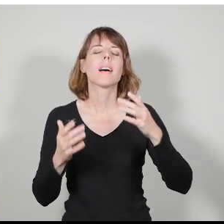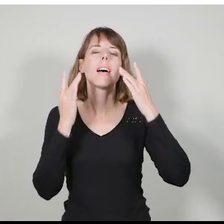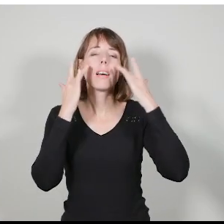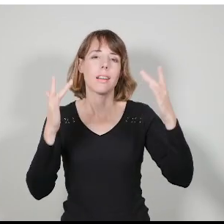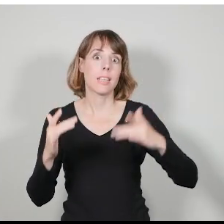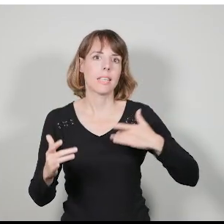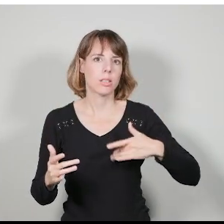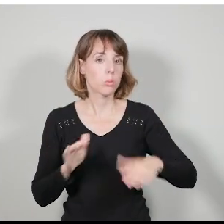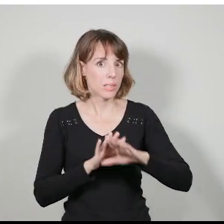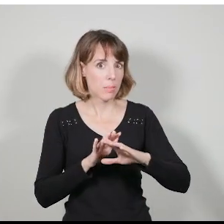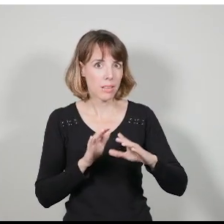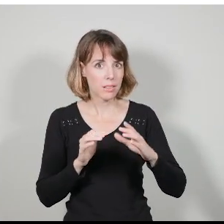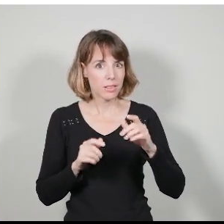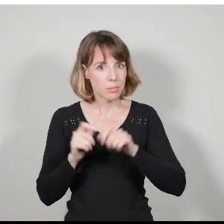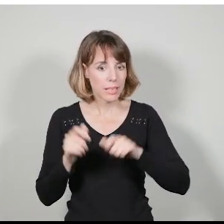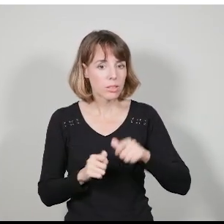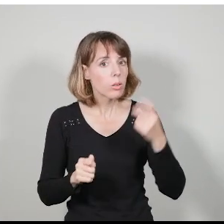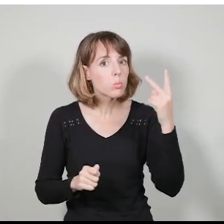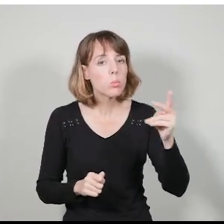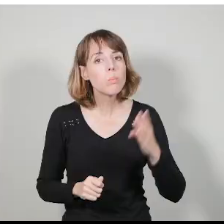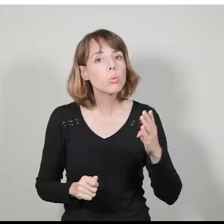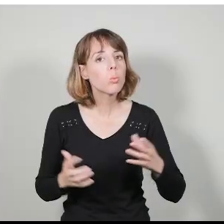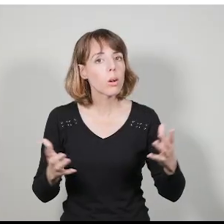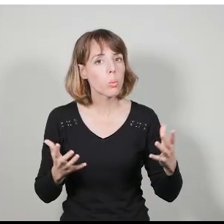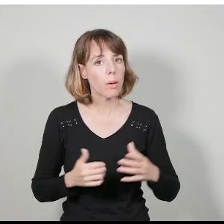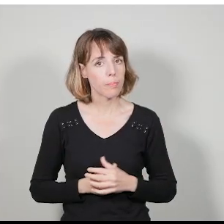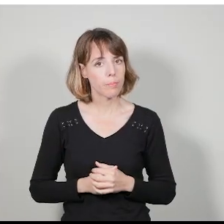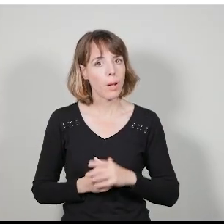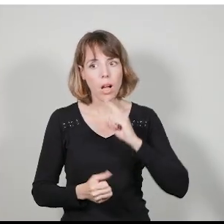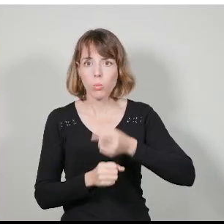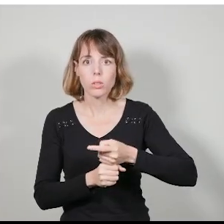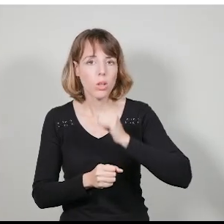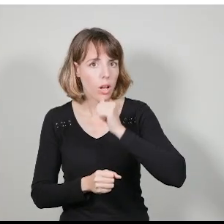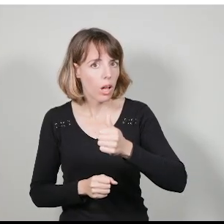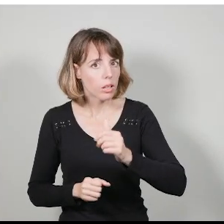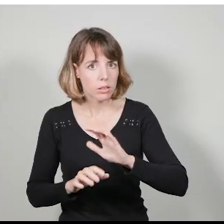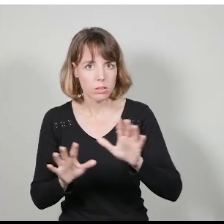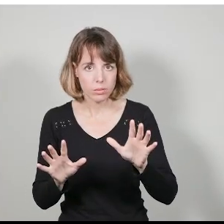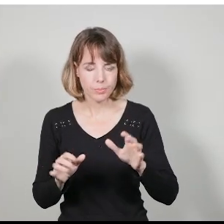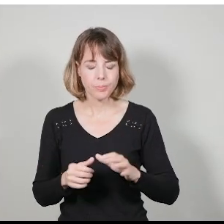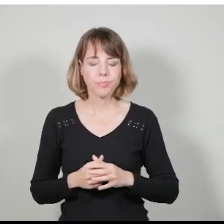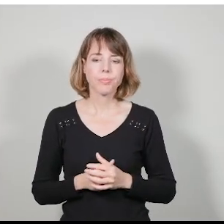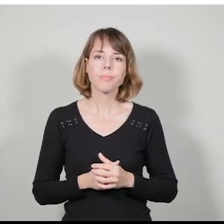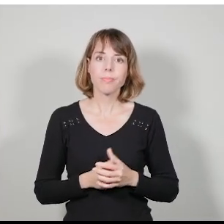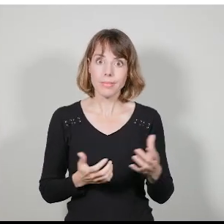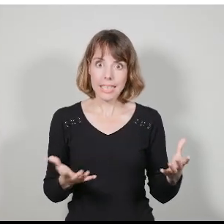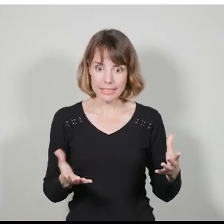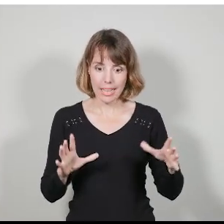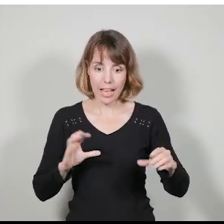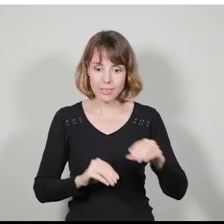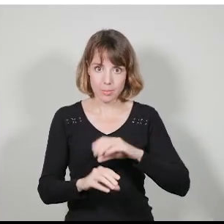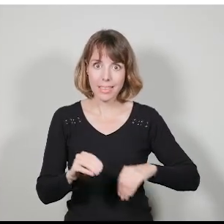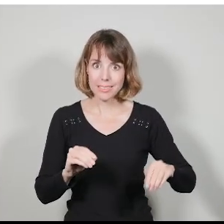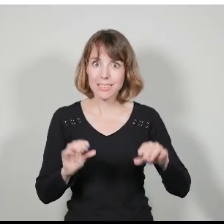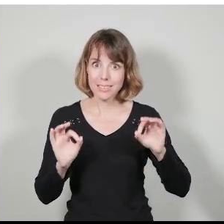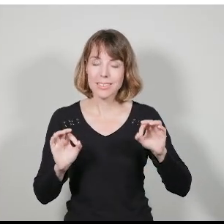des personnes, ce n'est pas l'offre qui s'impose à, et qu'il y a un vrai lieu, un espace, d'ailleurs comme le tiers-lieu,